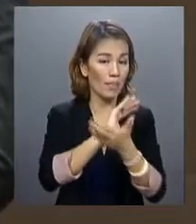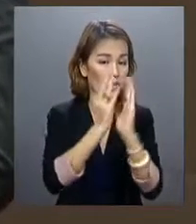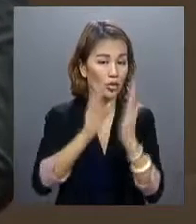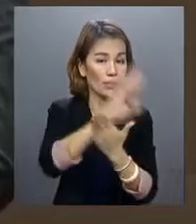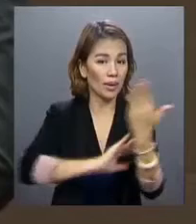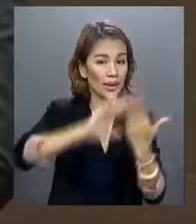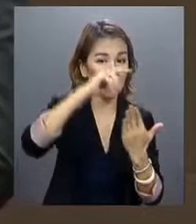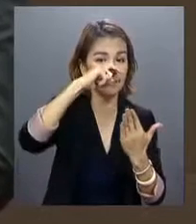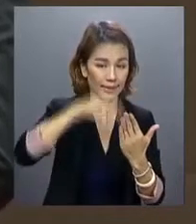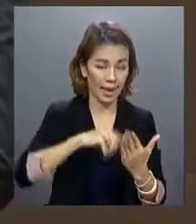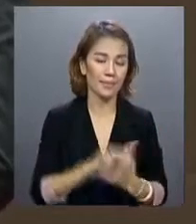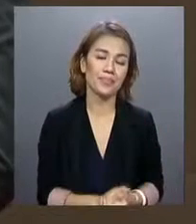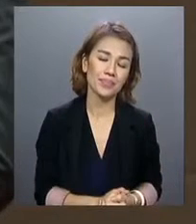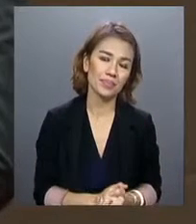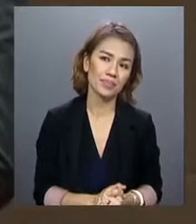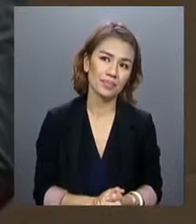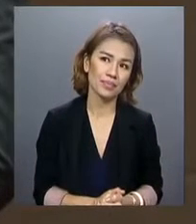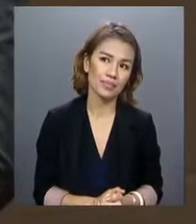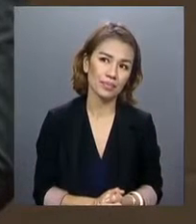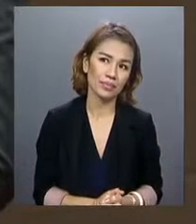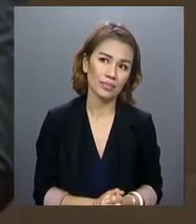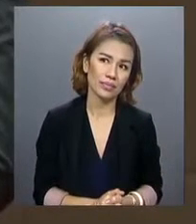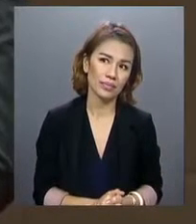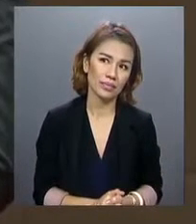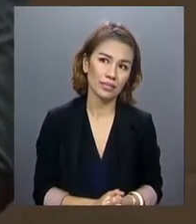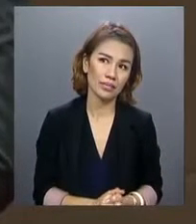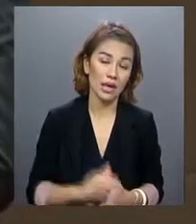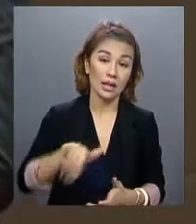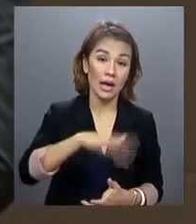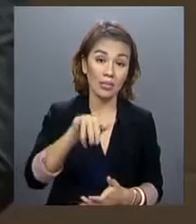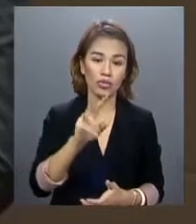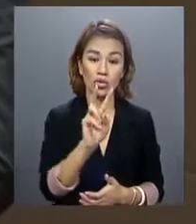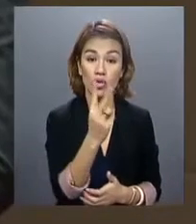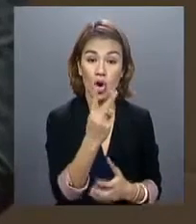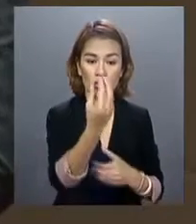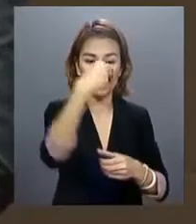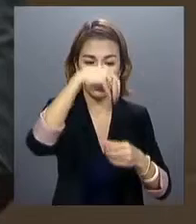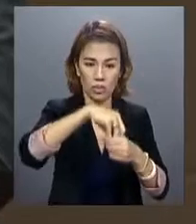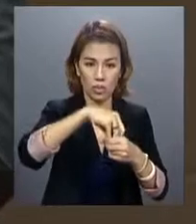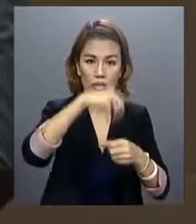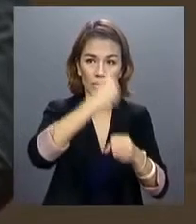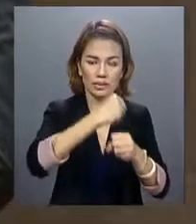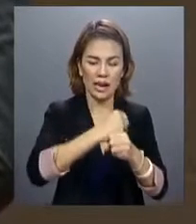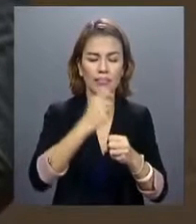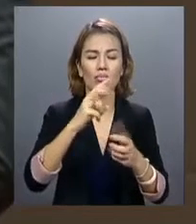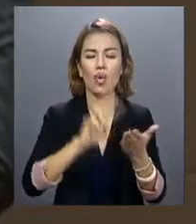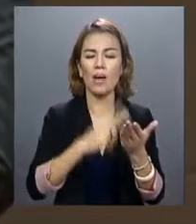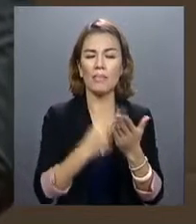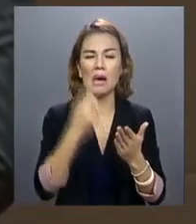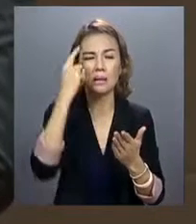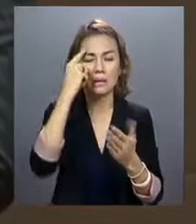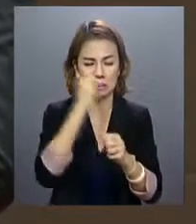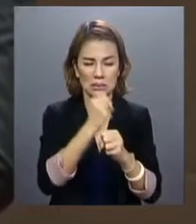ซึ่งการที่ดำเนินการทั้งสองอย่างควบคู่กันไปนั้นเป็นภาระที่หนักมากสำหรับทุกท่